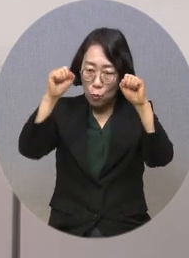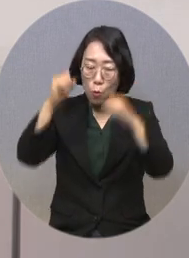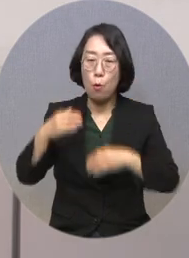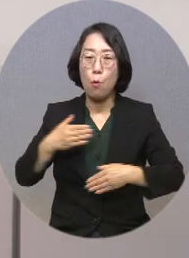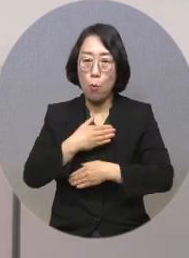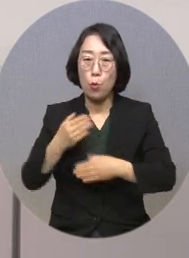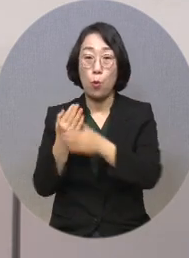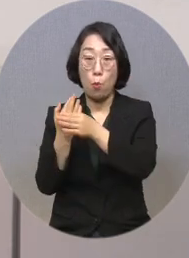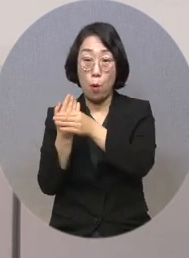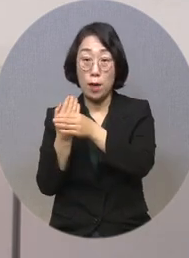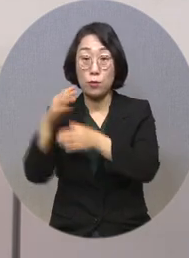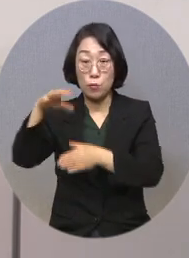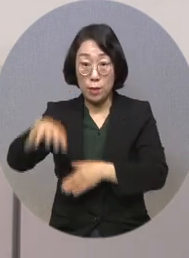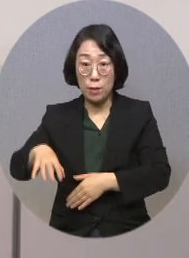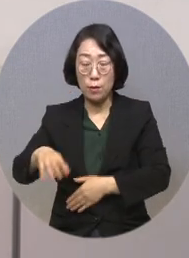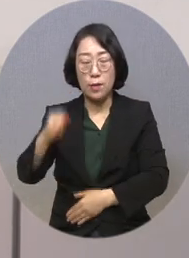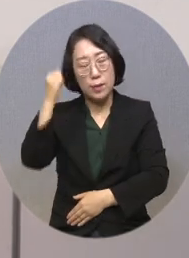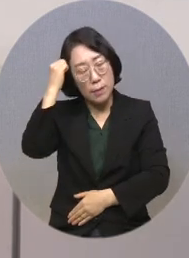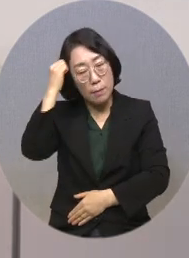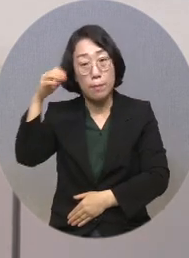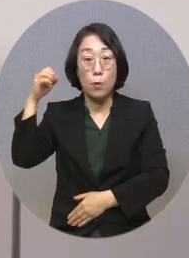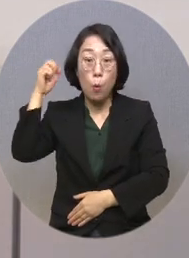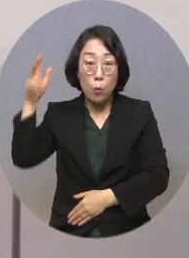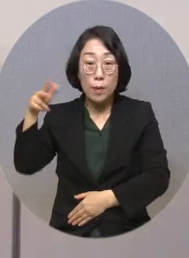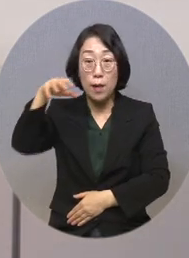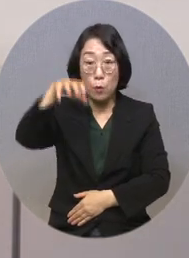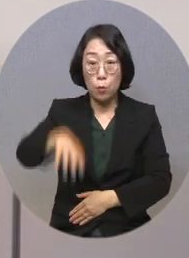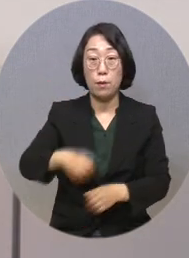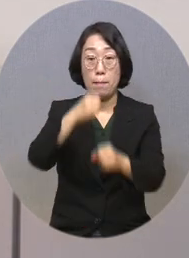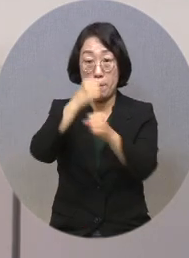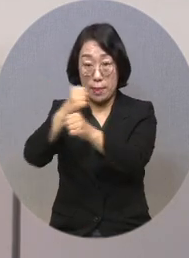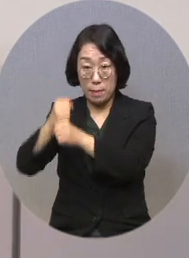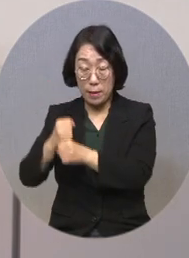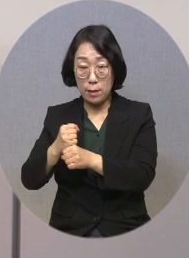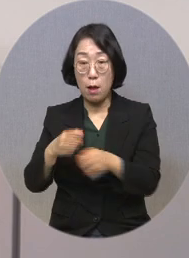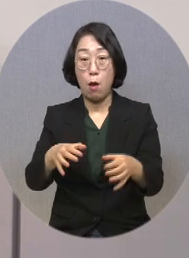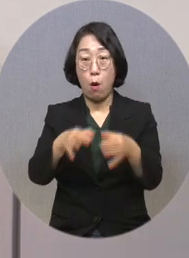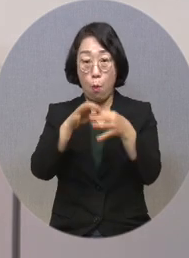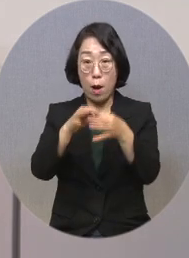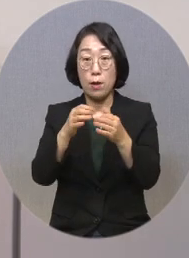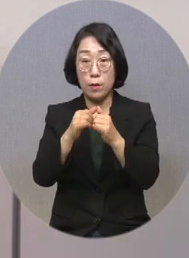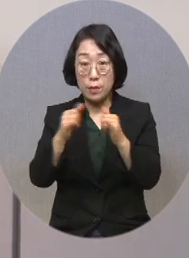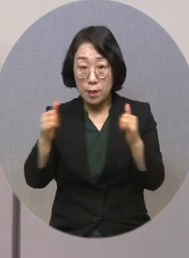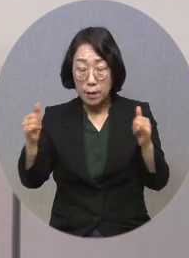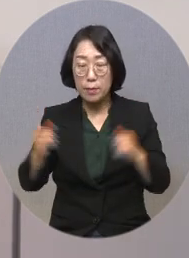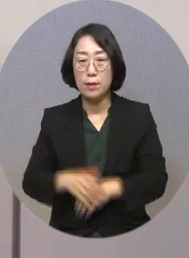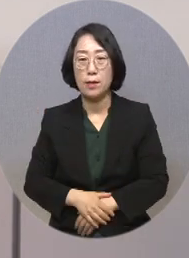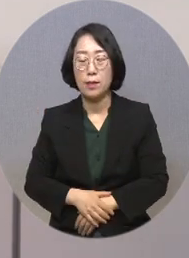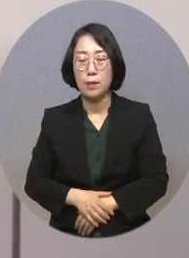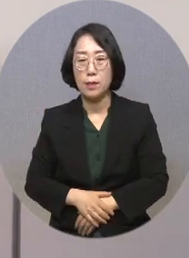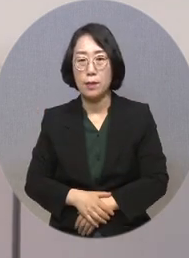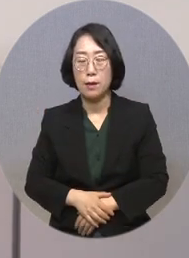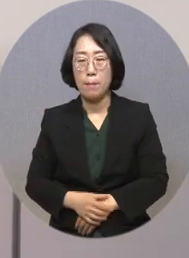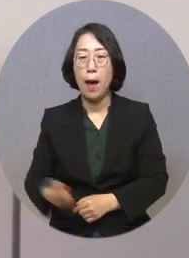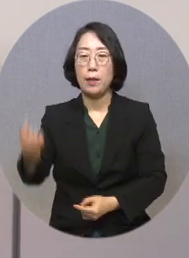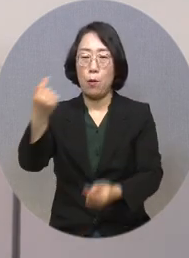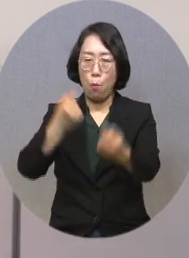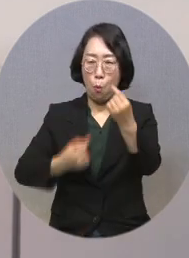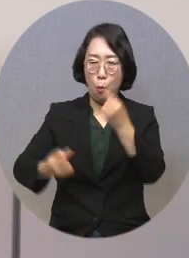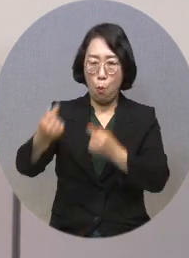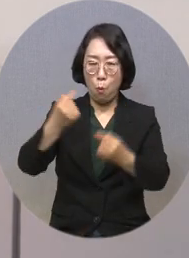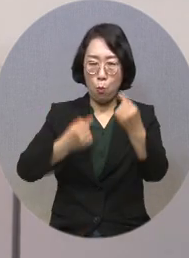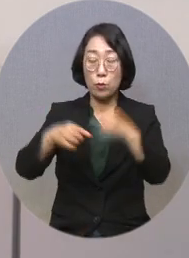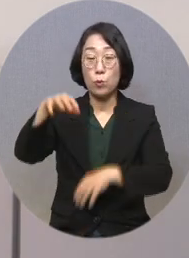먹거리, 잠잘거리를 만들어 관련된 사람들이 수시로 드나드는